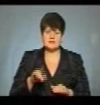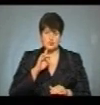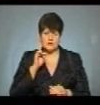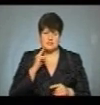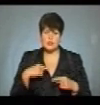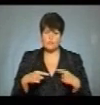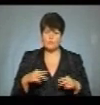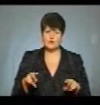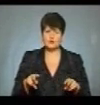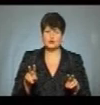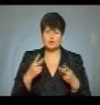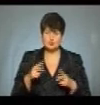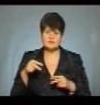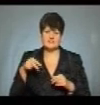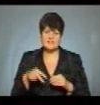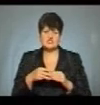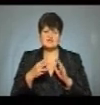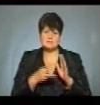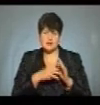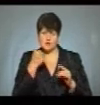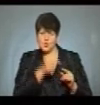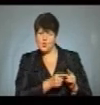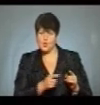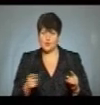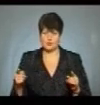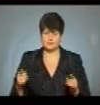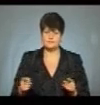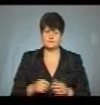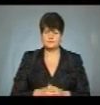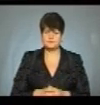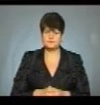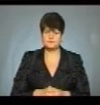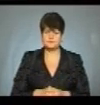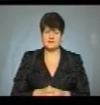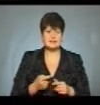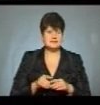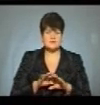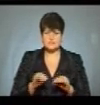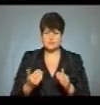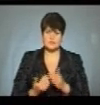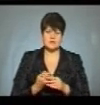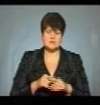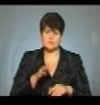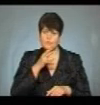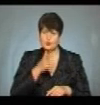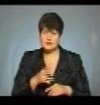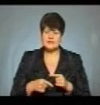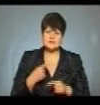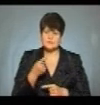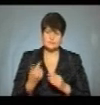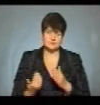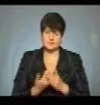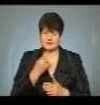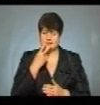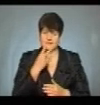футбольний клуб «Чемпіон» з 2018 року, повідомив Дмитро Андрієшин. І це всі новини на цю пору. Наступний інформаційний